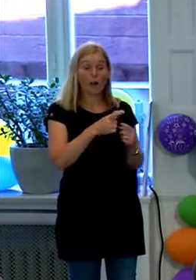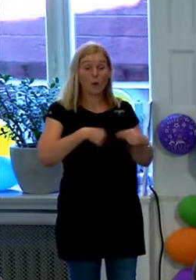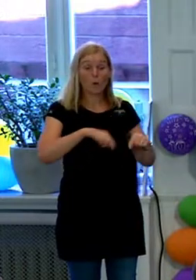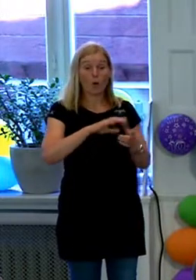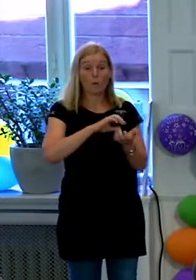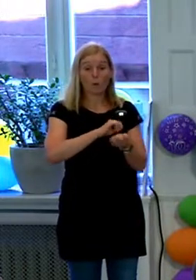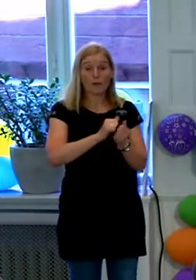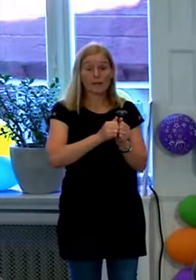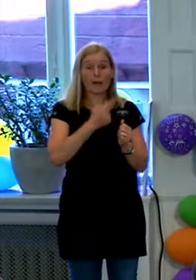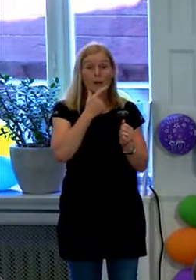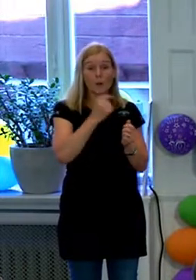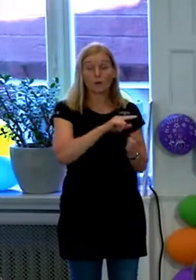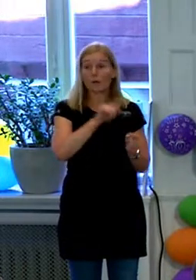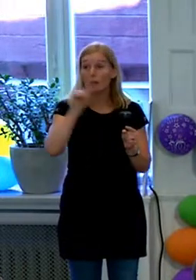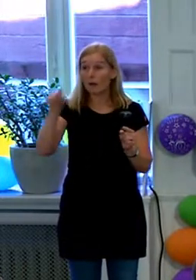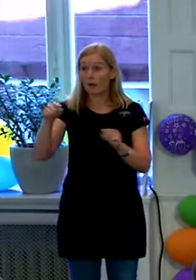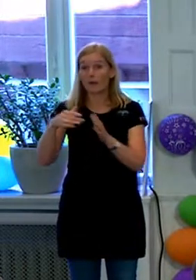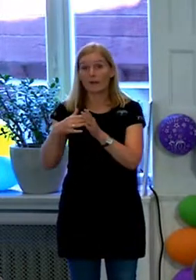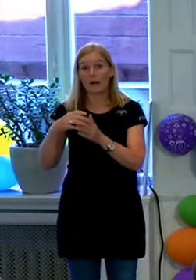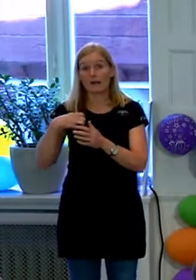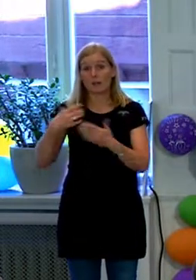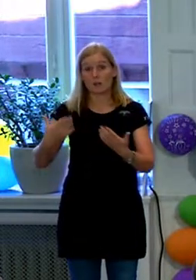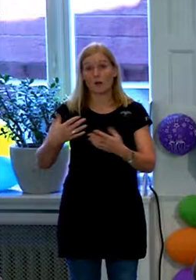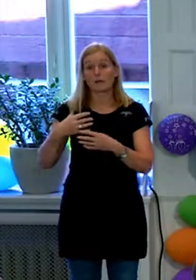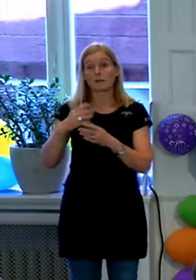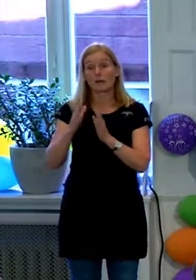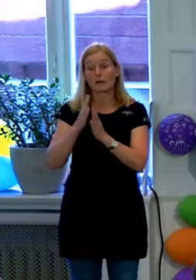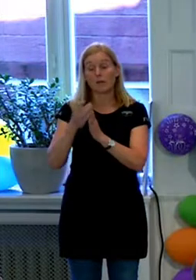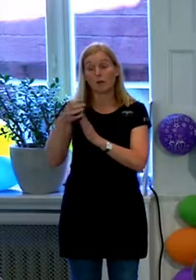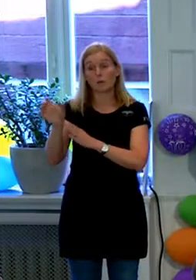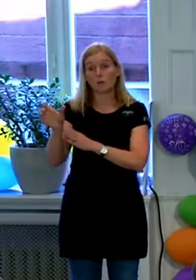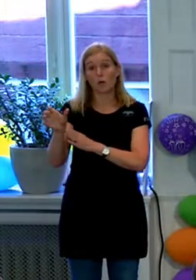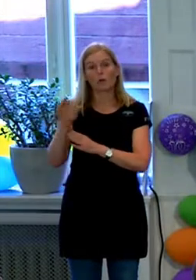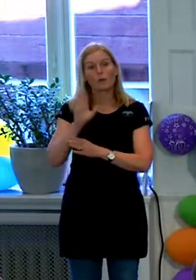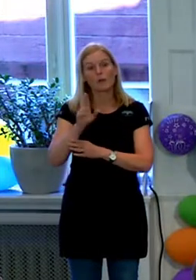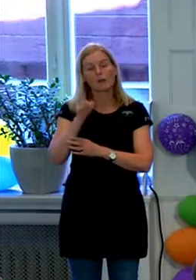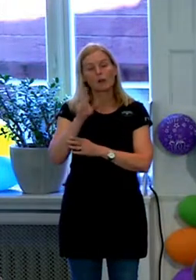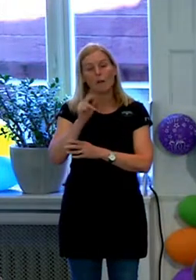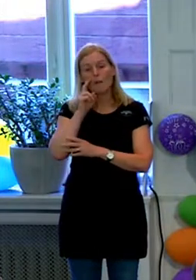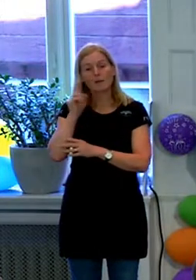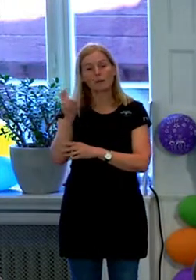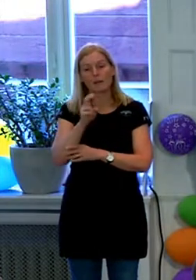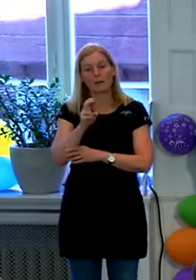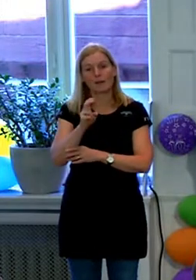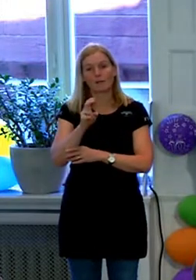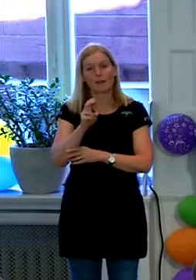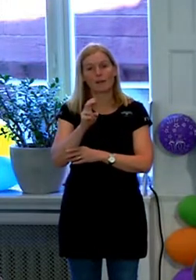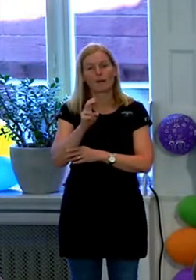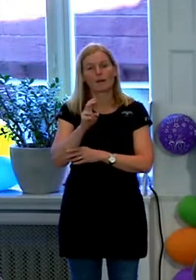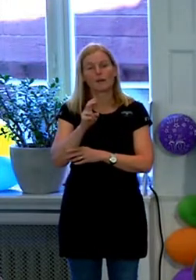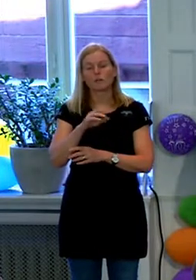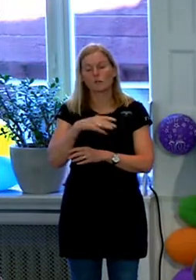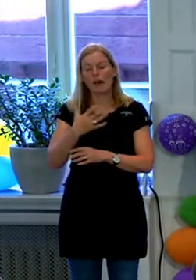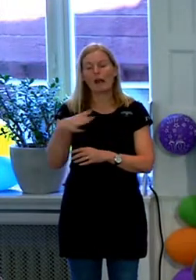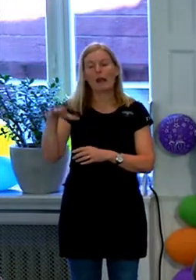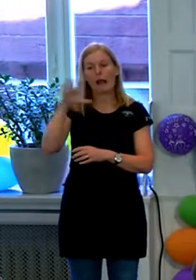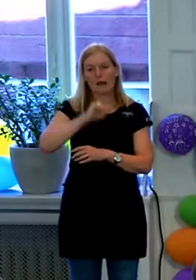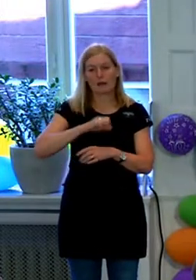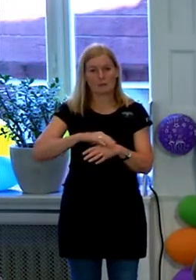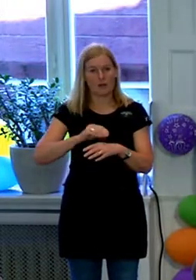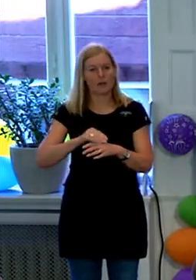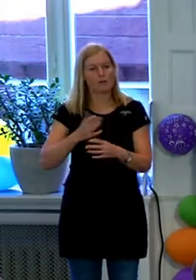Lund till att sitta i riksdagens trafikutskott. Och utifrån ditt nya perspektiv, som är mer hela riket, vad skulle du tycka